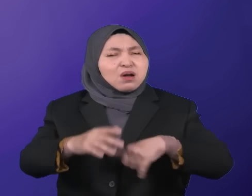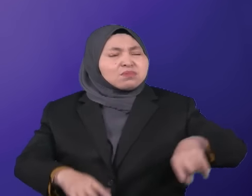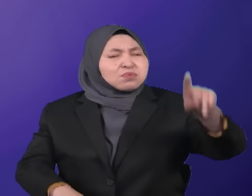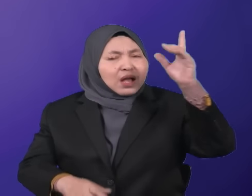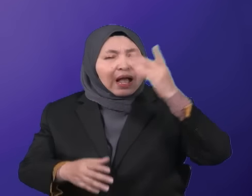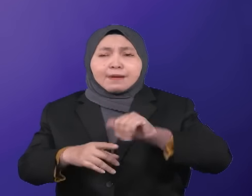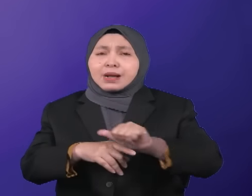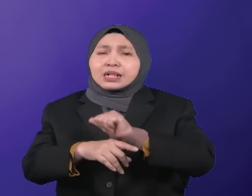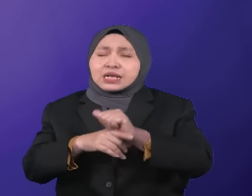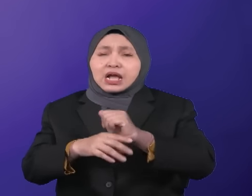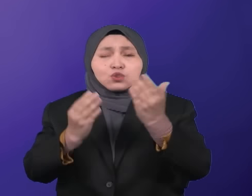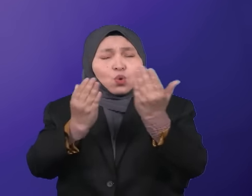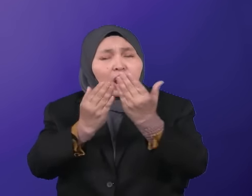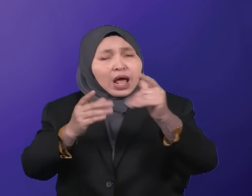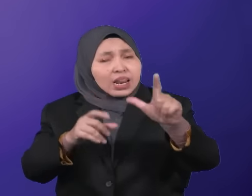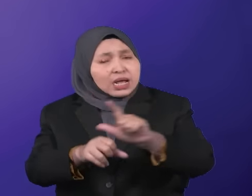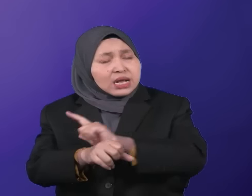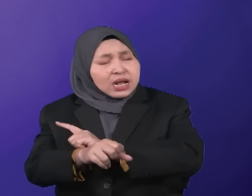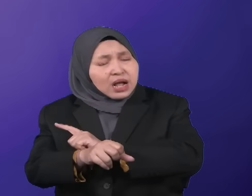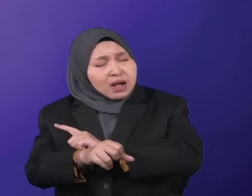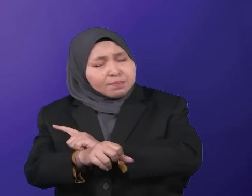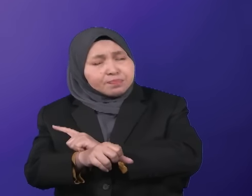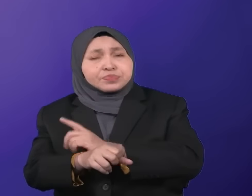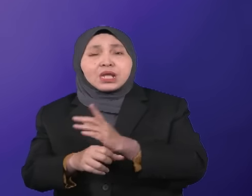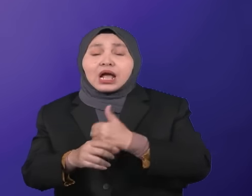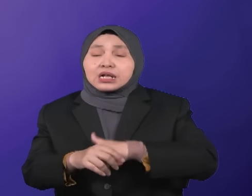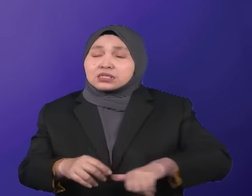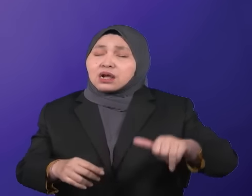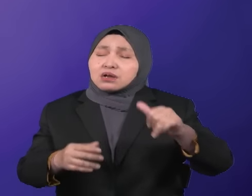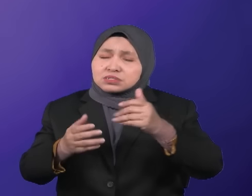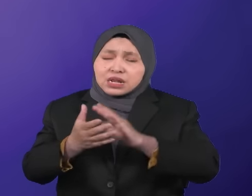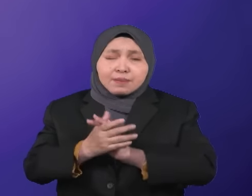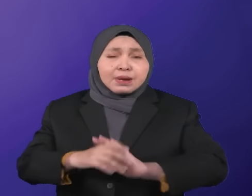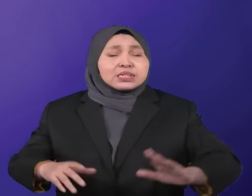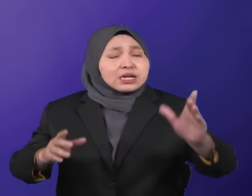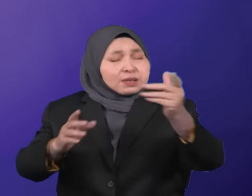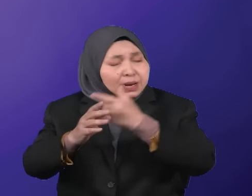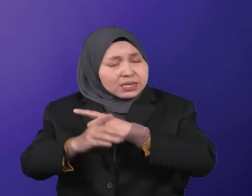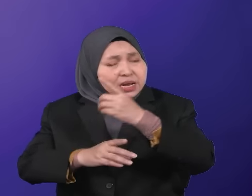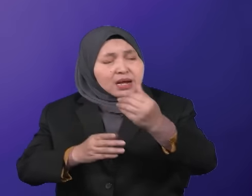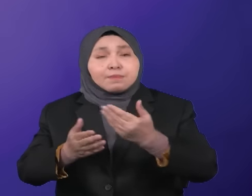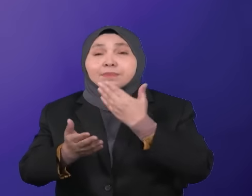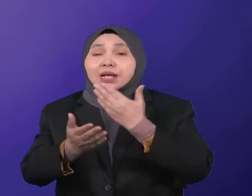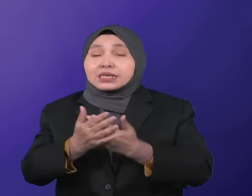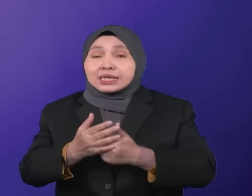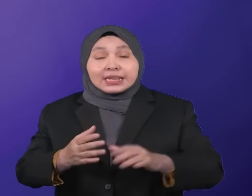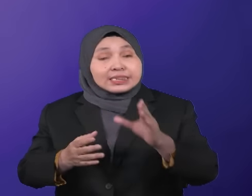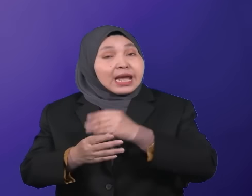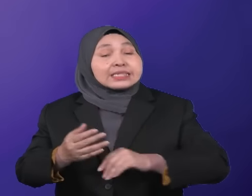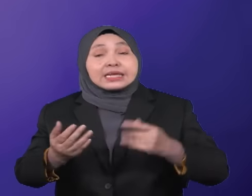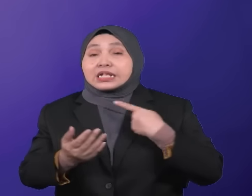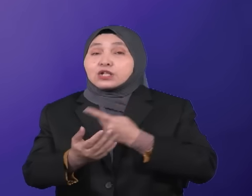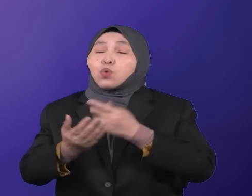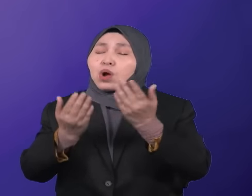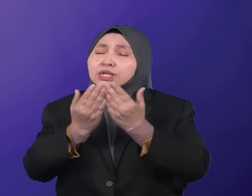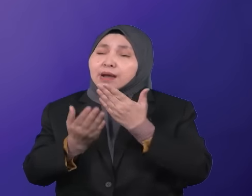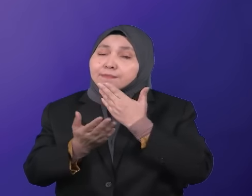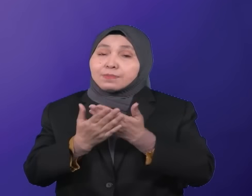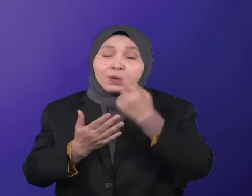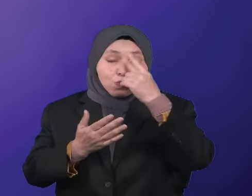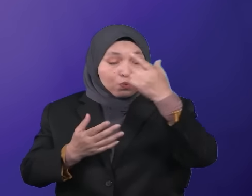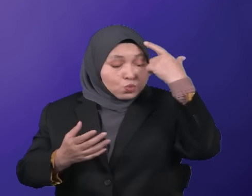amalkan doa lengkap. Rabbana atina fid dunya hasanah wa fil akhirati hasanah wa qina azabannar. Dan yang ketiga, kita doa yang baik-baik untuk